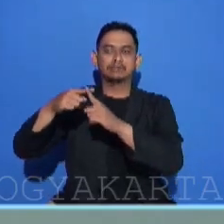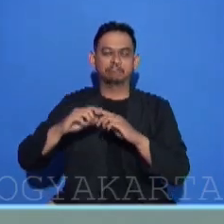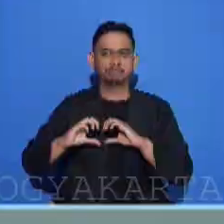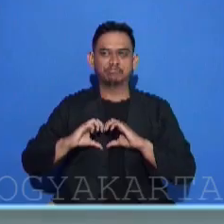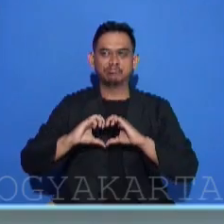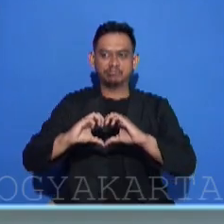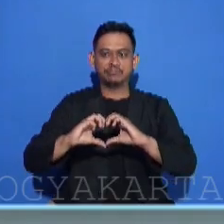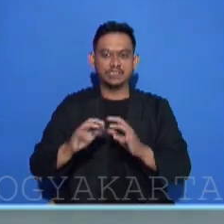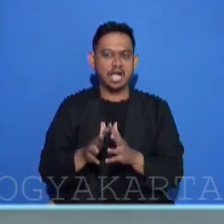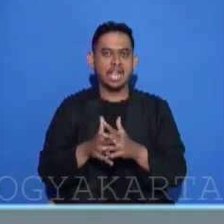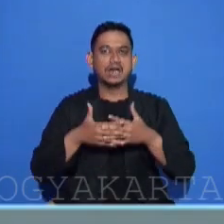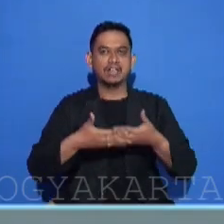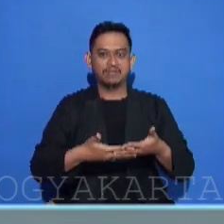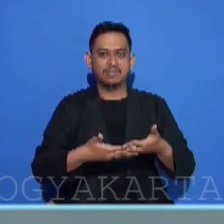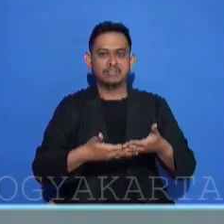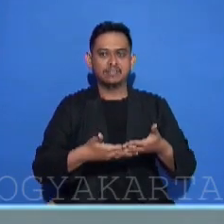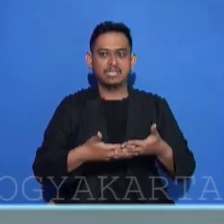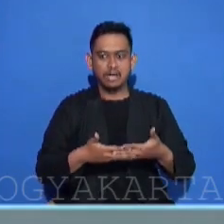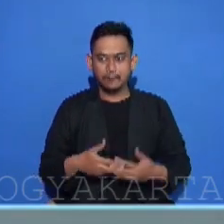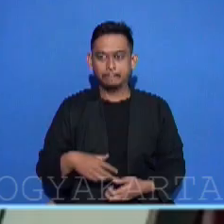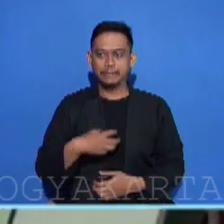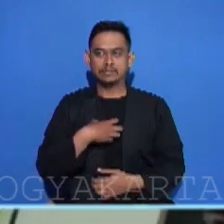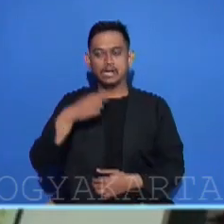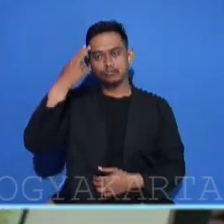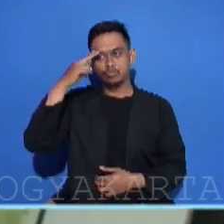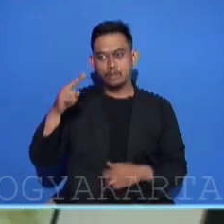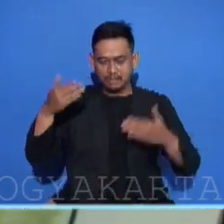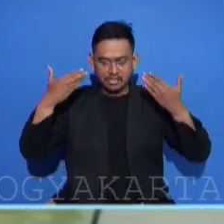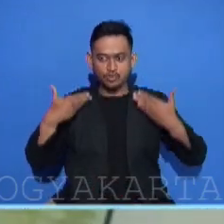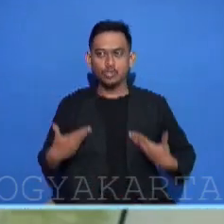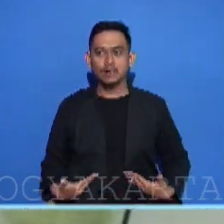pada al-qur'an sekaligus melatih mental anak untuk menjadi manusia Indonesia seutuhnya